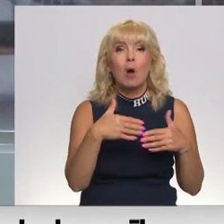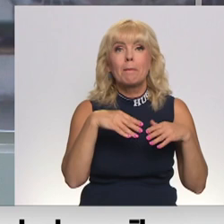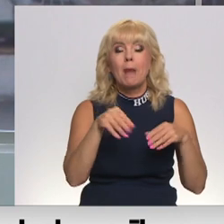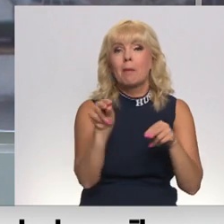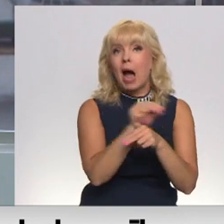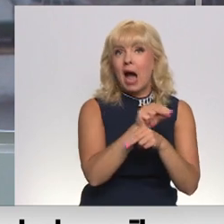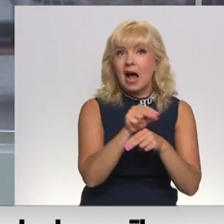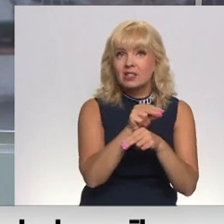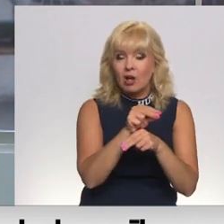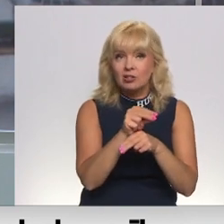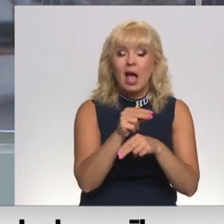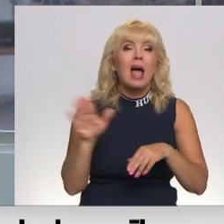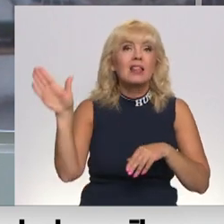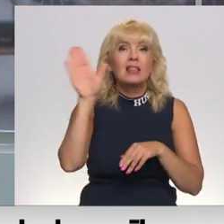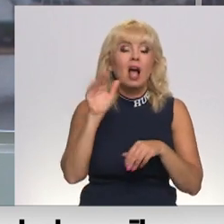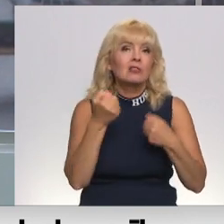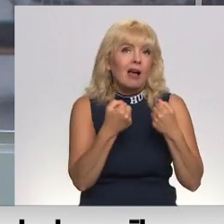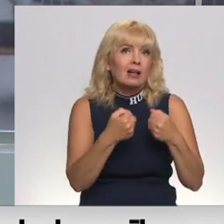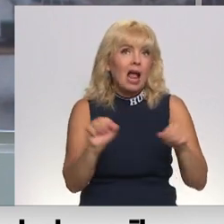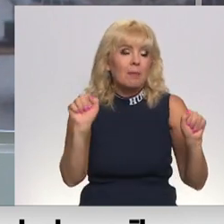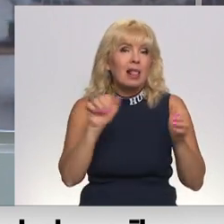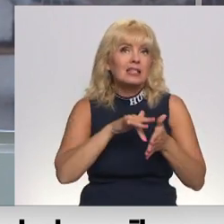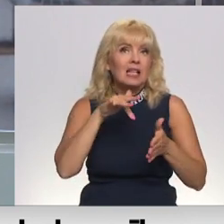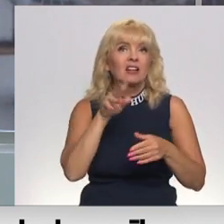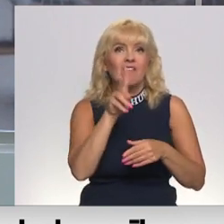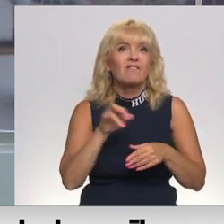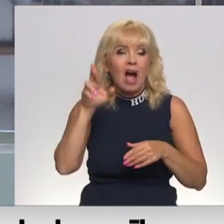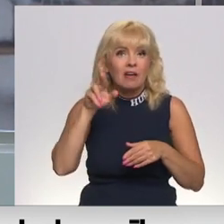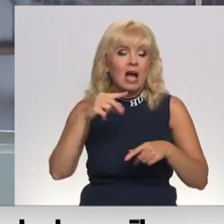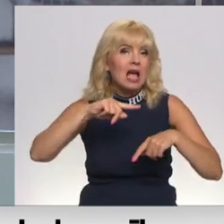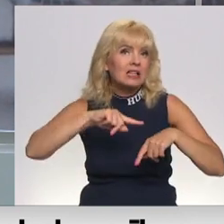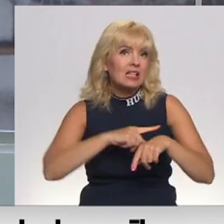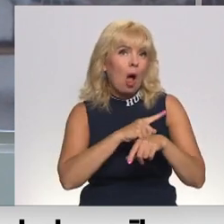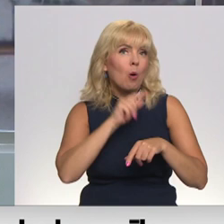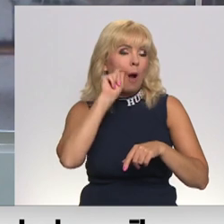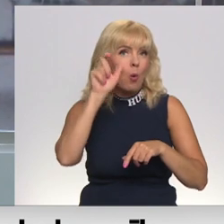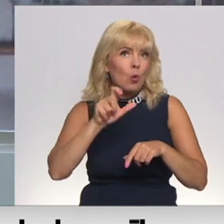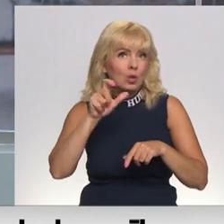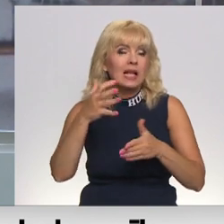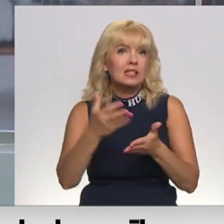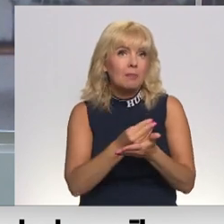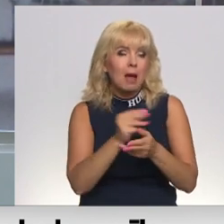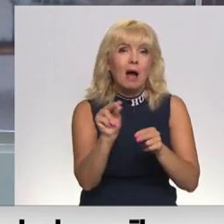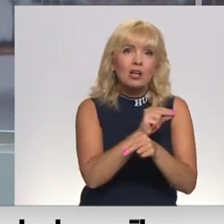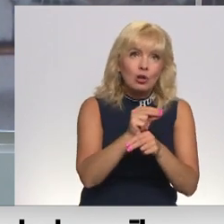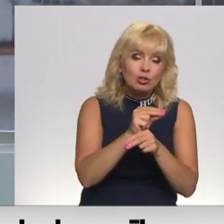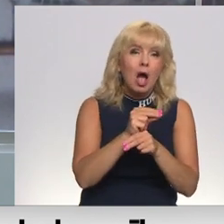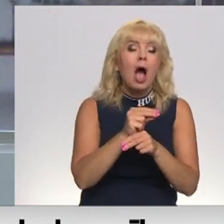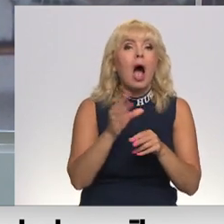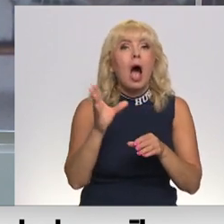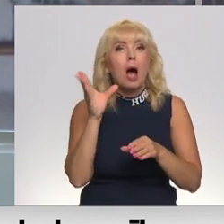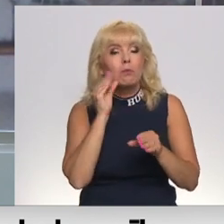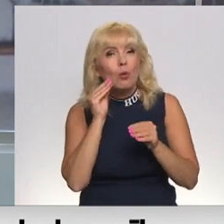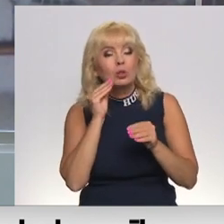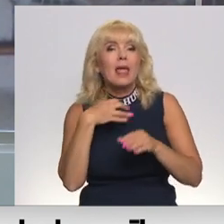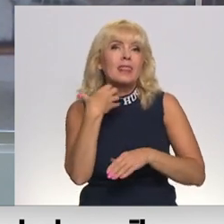kursu Nacionālajā rehabilitācijas centrā Vaivari. Smagas traumas guvušajiem ukraiņiem tā ir iespēja atgūt dzīvē nepieciešamās iemaņas un dzīves